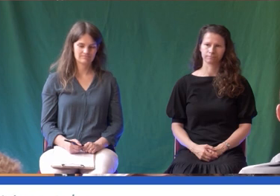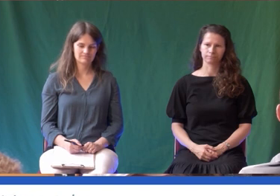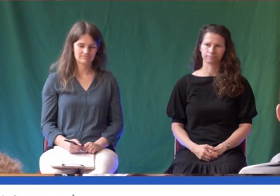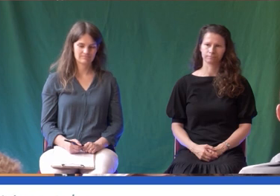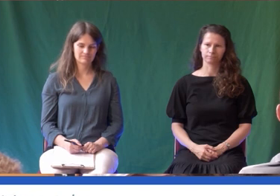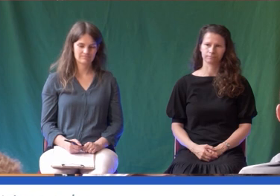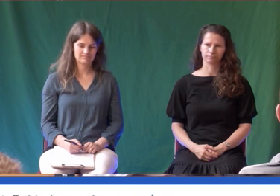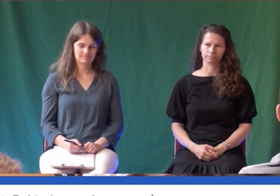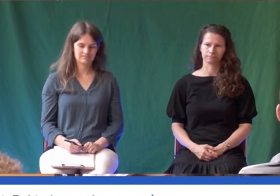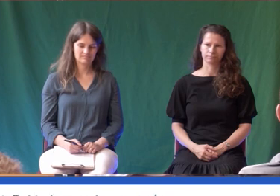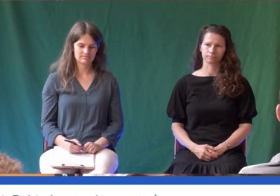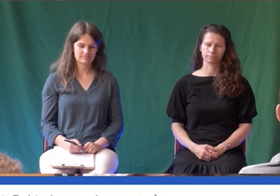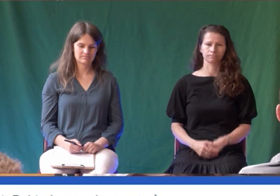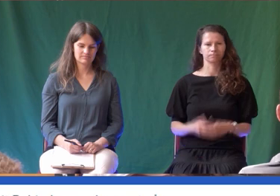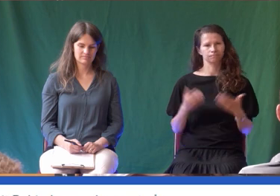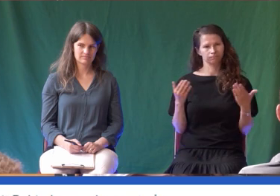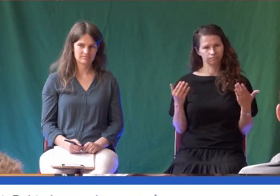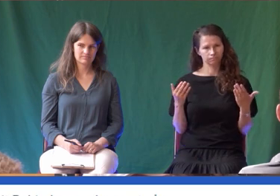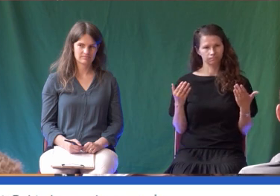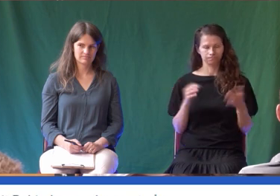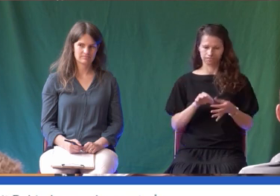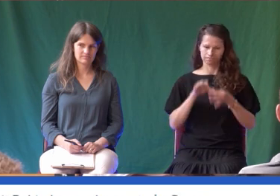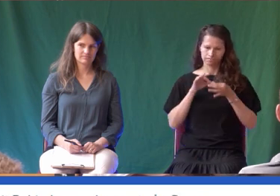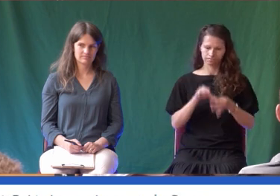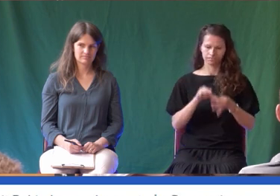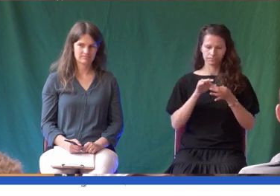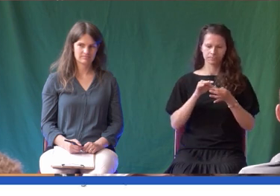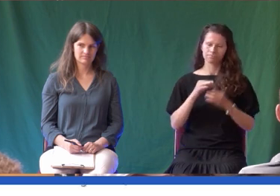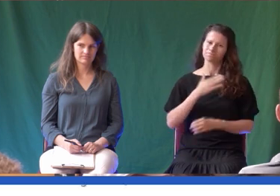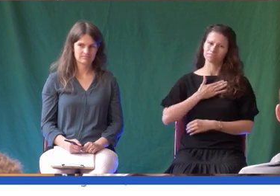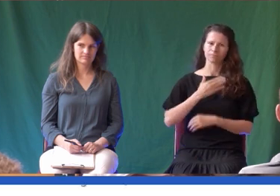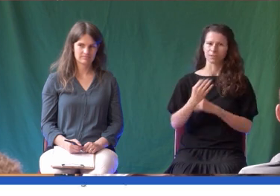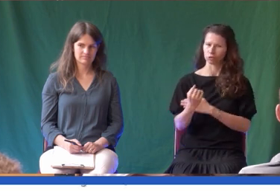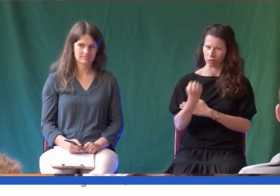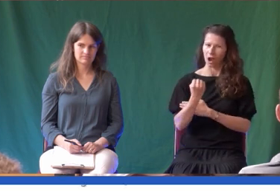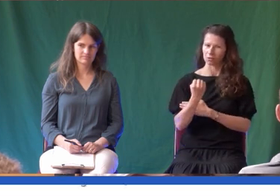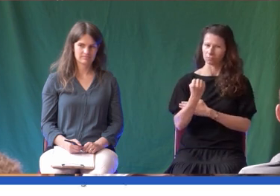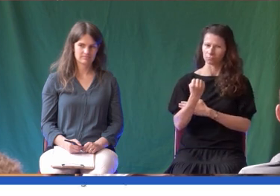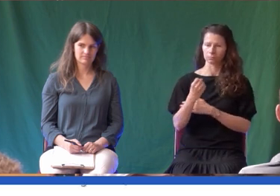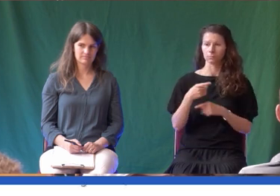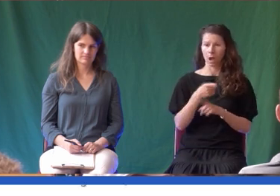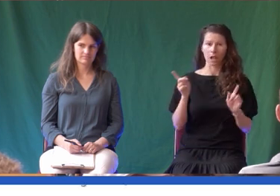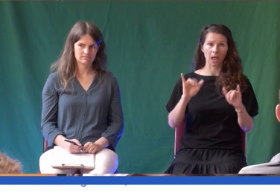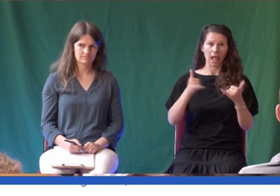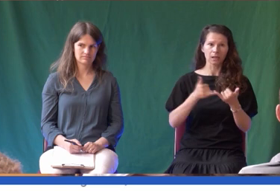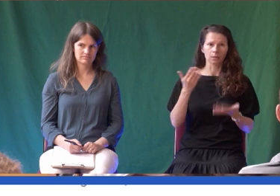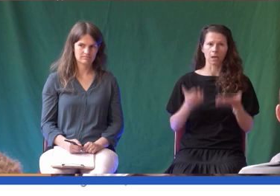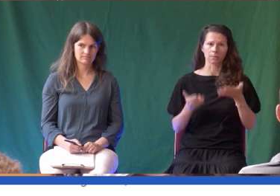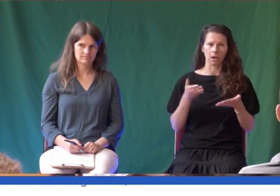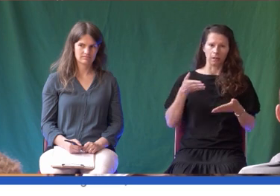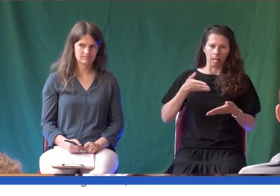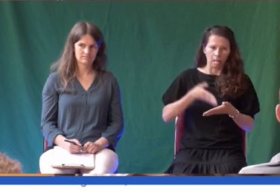es geht darum um das stark sein und alle Eltern wissen manchmal nicht weiter